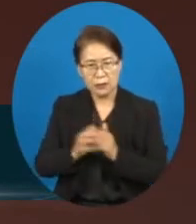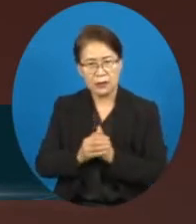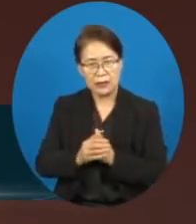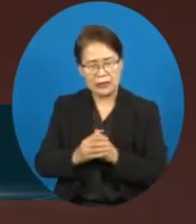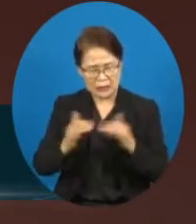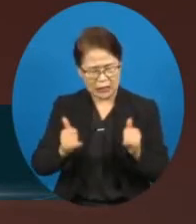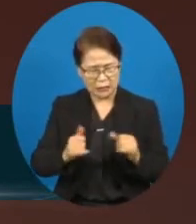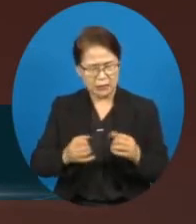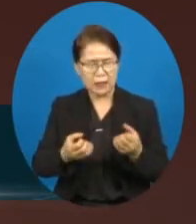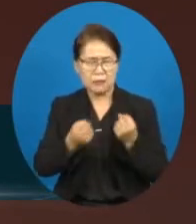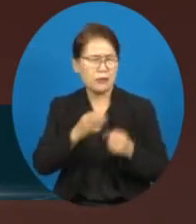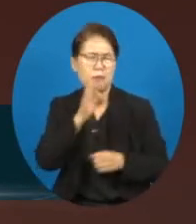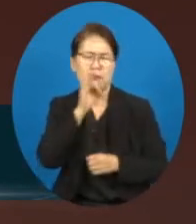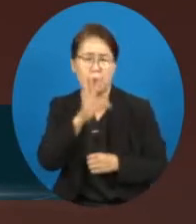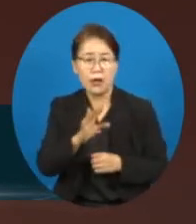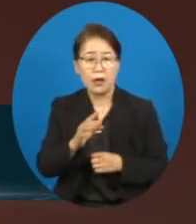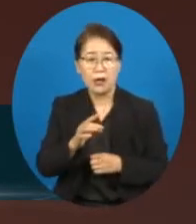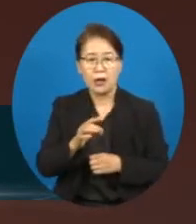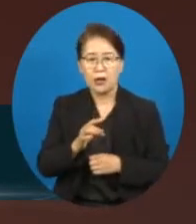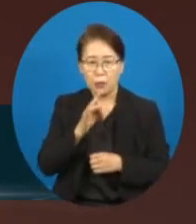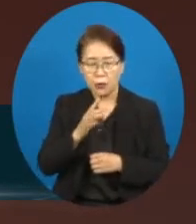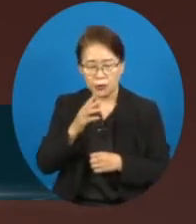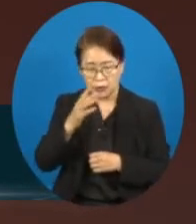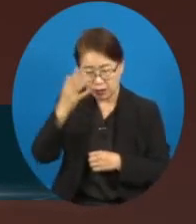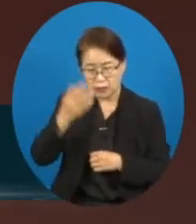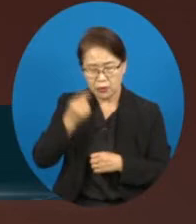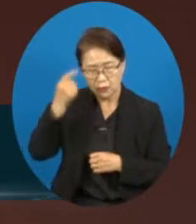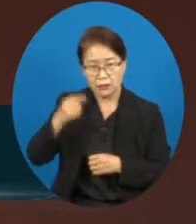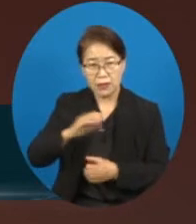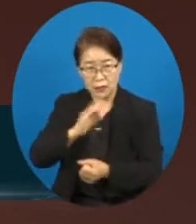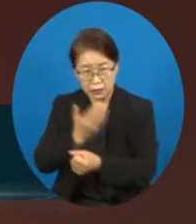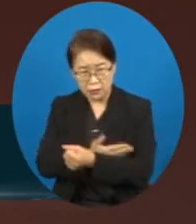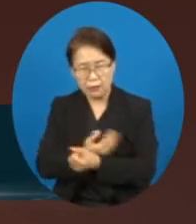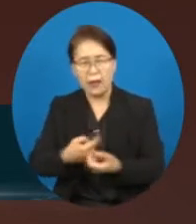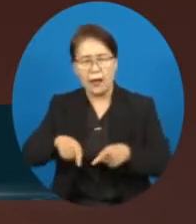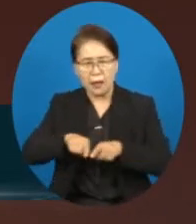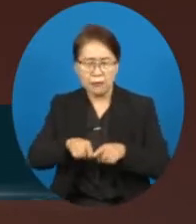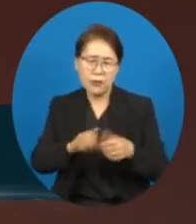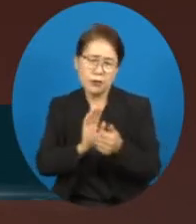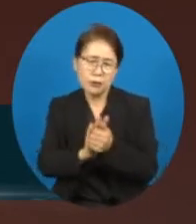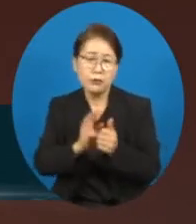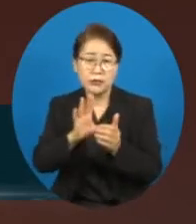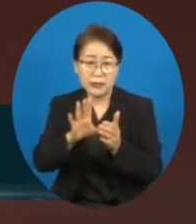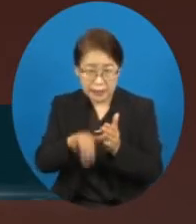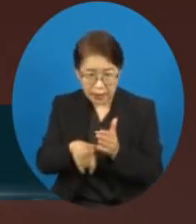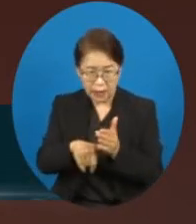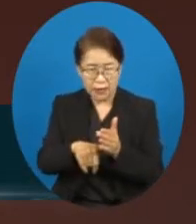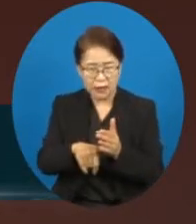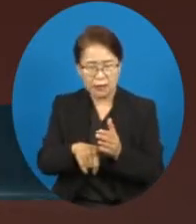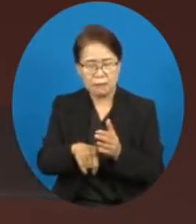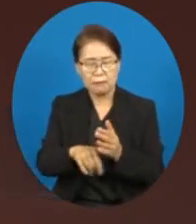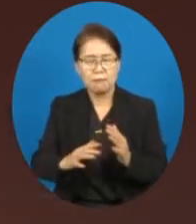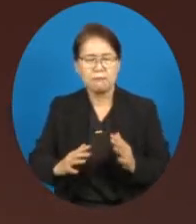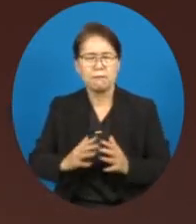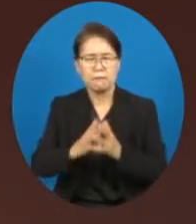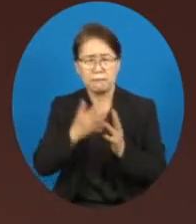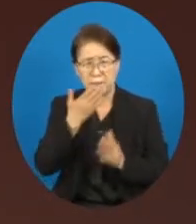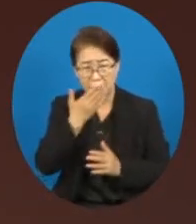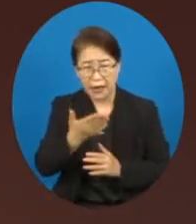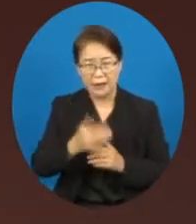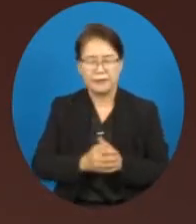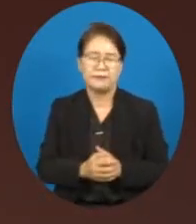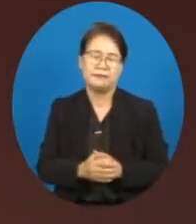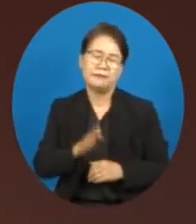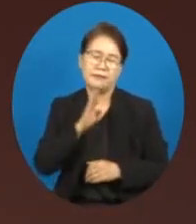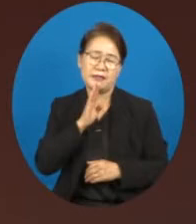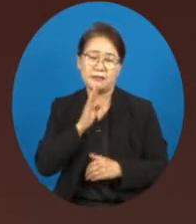않는다는 것입니다. 오직 성령의 능력이 함께 하실 때에만 이루어질 수 있다는 거죠. 여러분,